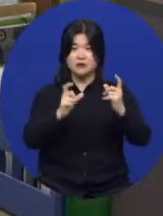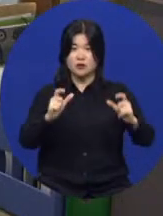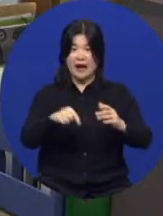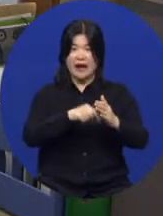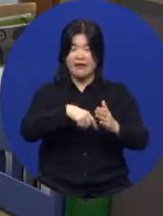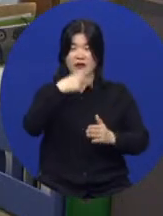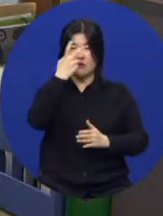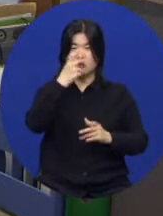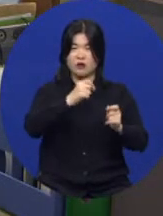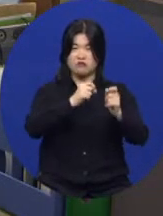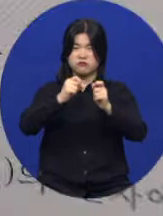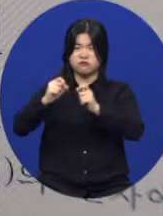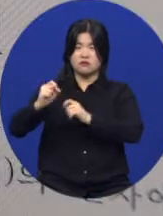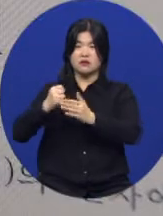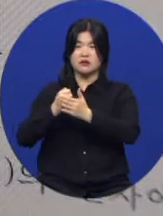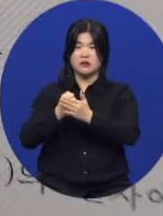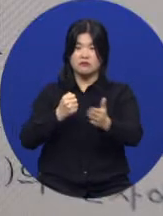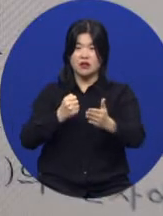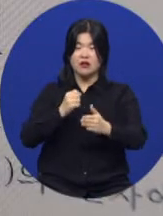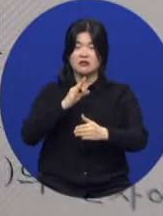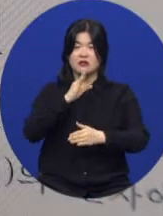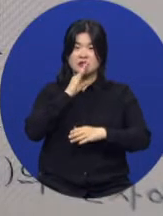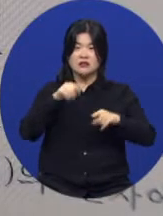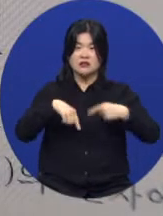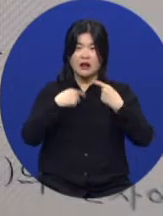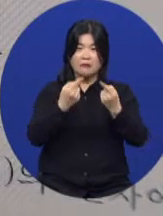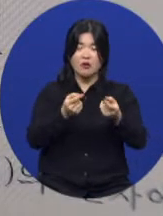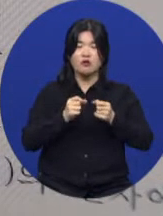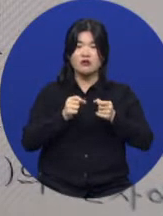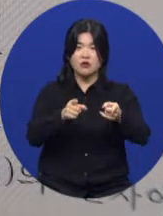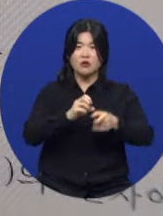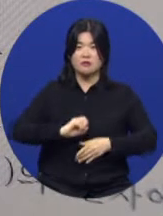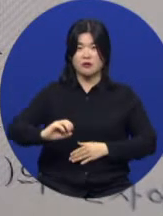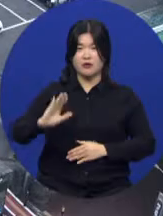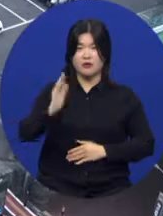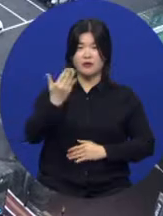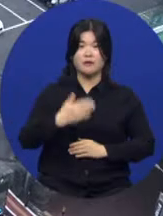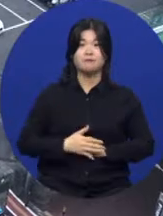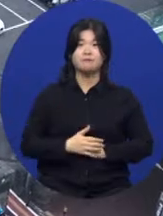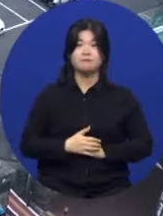내부 검토가 길어지는 바람에 사실상 참여할 기회를 잃게 된 겁니다.